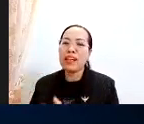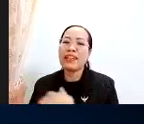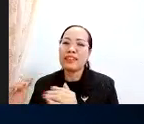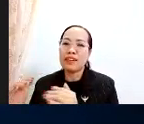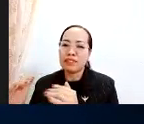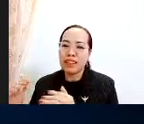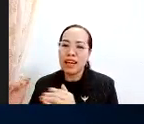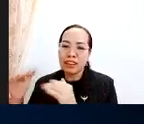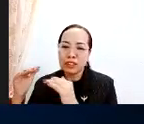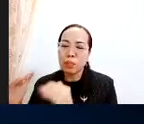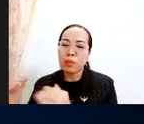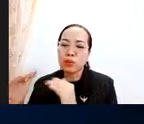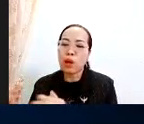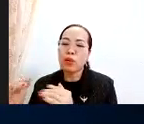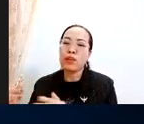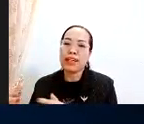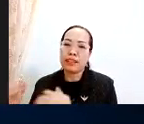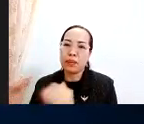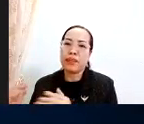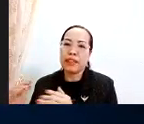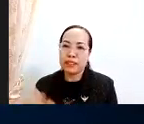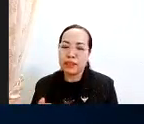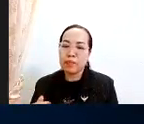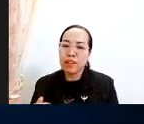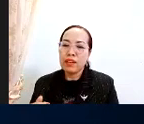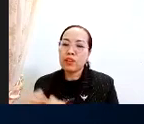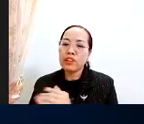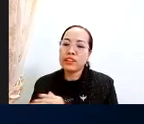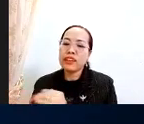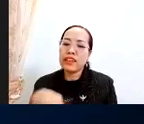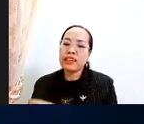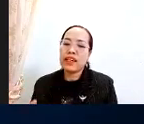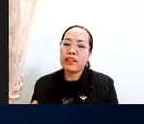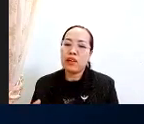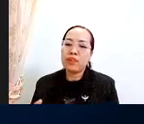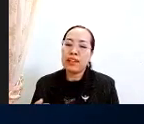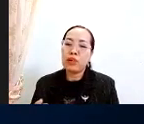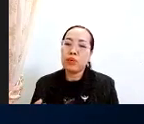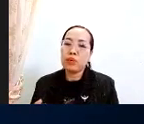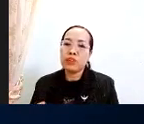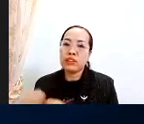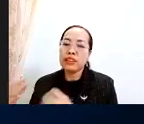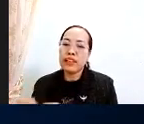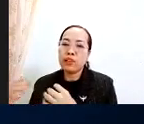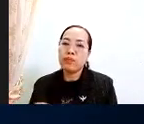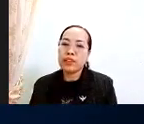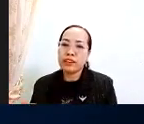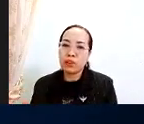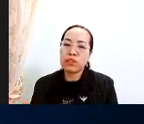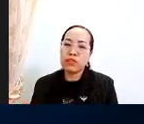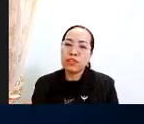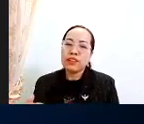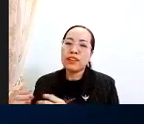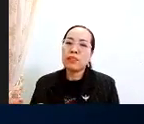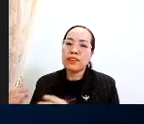công khách chà xong mà xoam khuôn ai nằm phía bà ra chơi đôi chỉ dương chân tà nài nòm đai cù chân tà nài nòm ở tệ